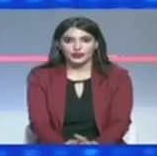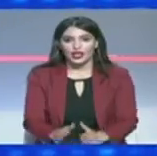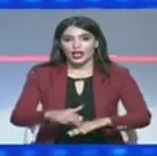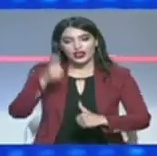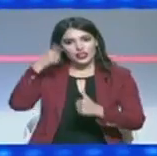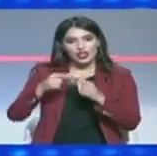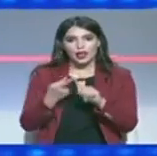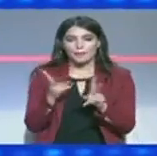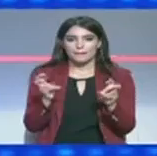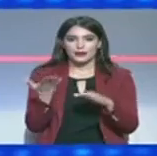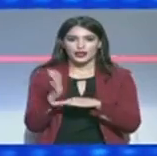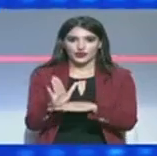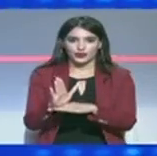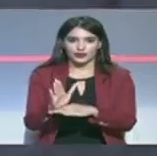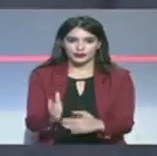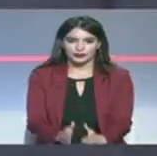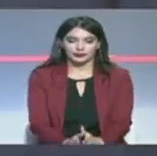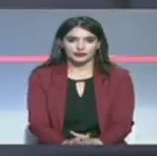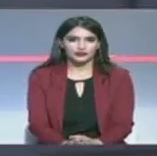إلى تذكير بالعناوين.